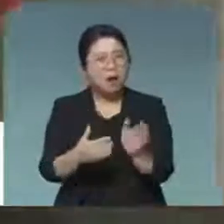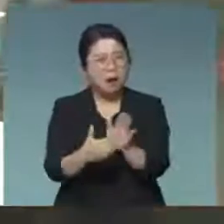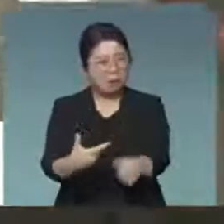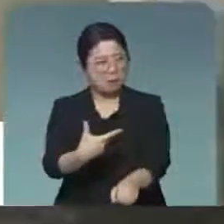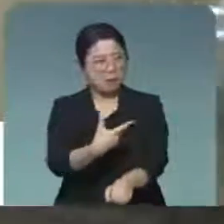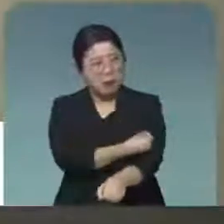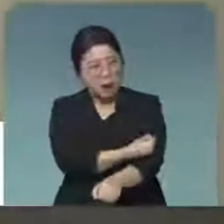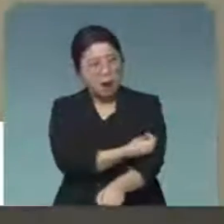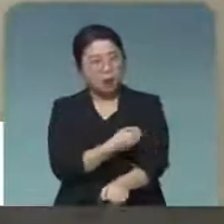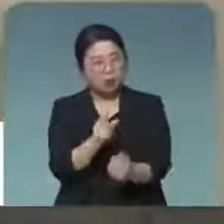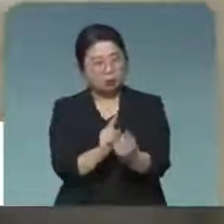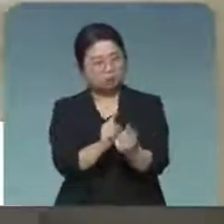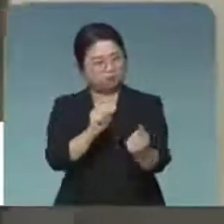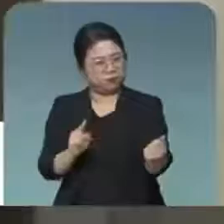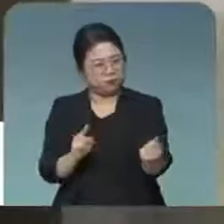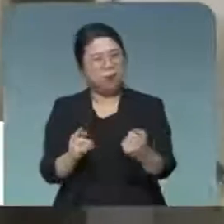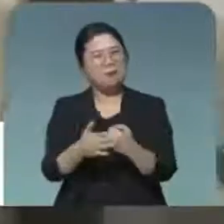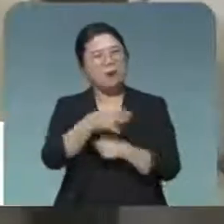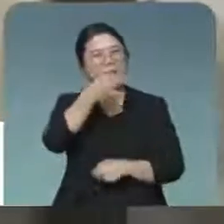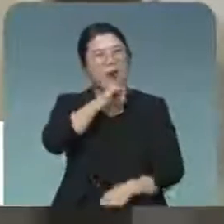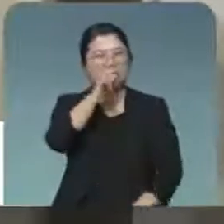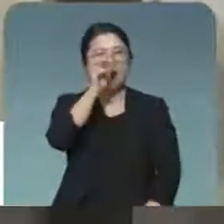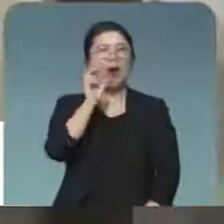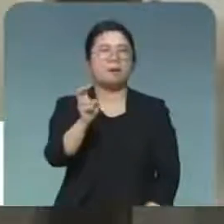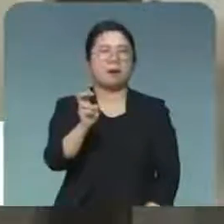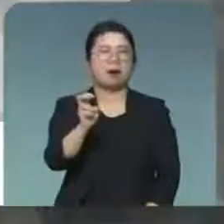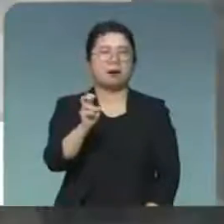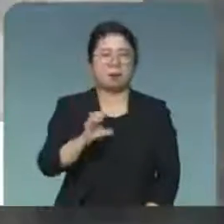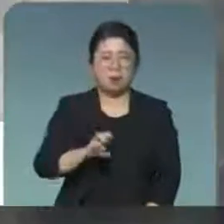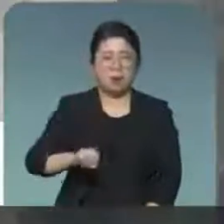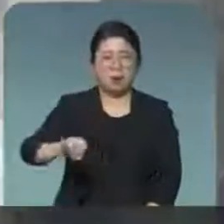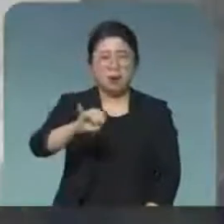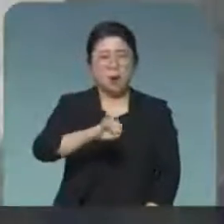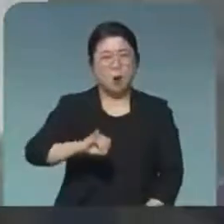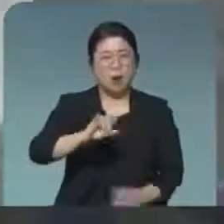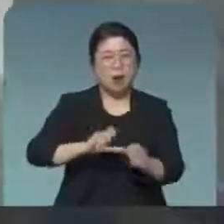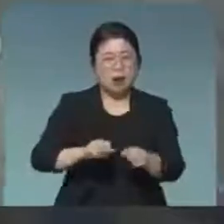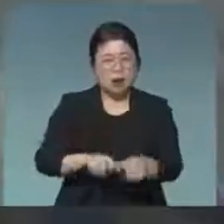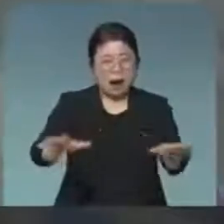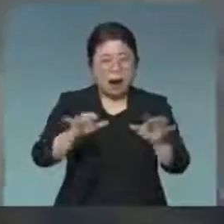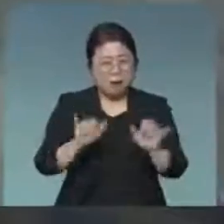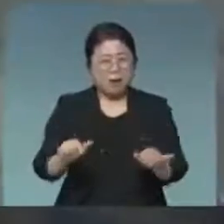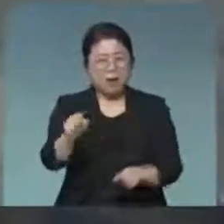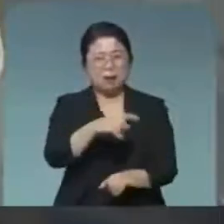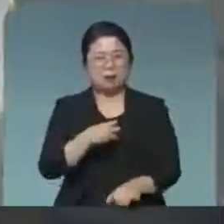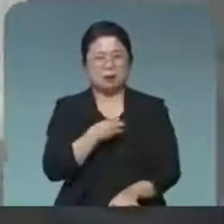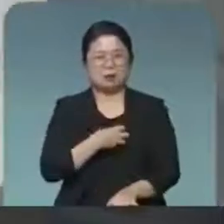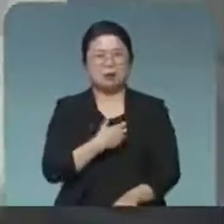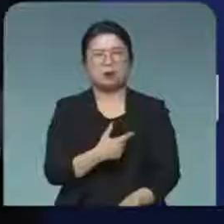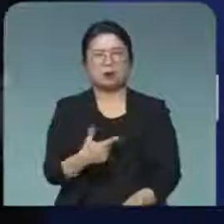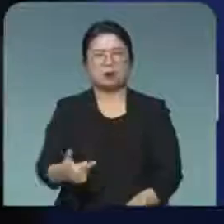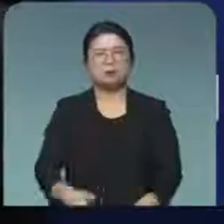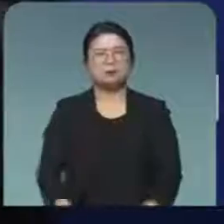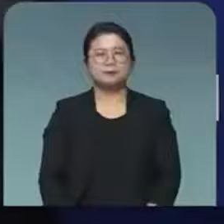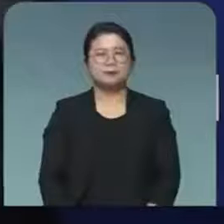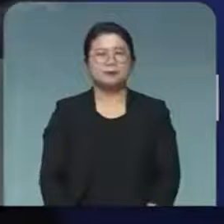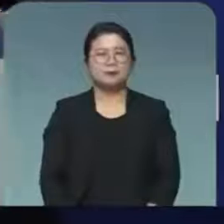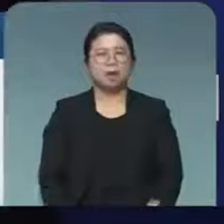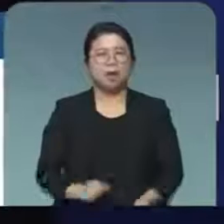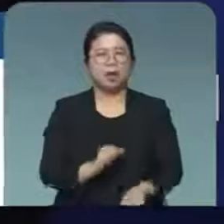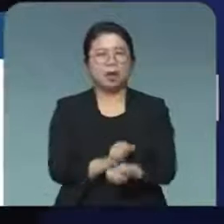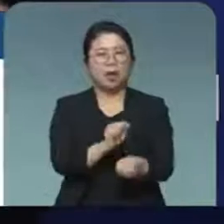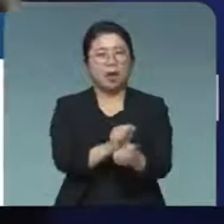효과를 냈다는 분석인데 오미크론 변이 확산이 본격화될까 봐 걱정입니다. 전파력이 강한